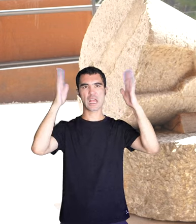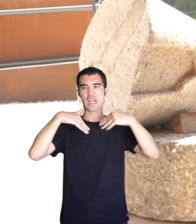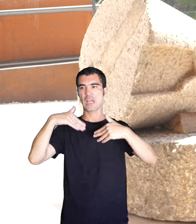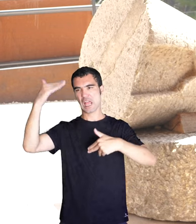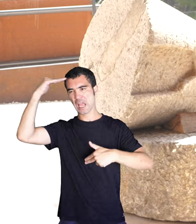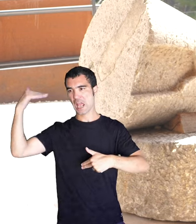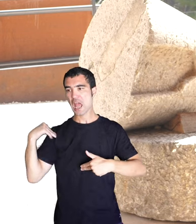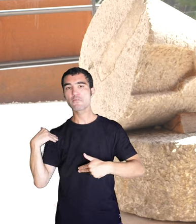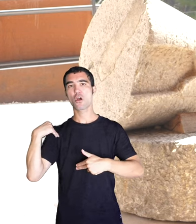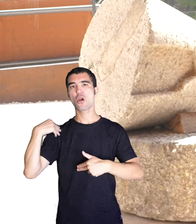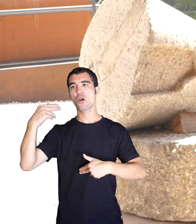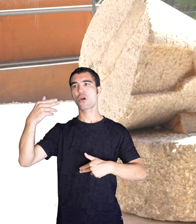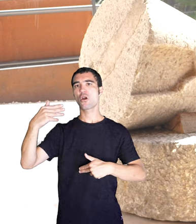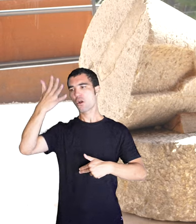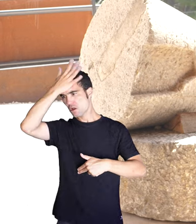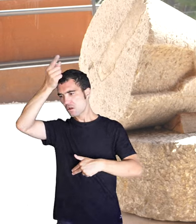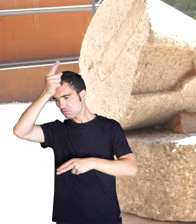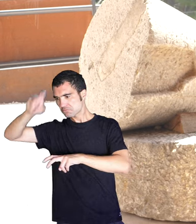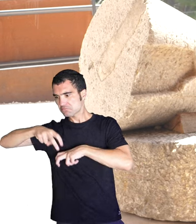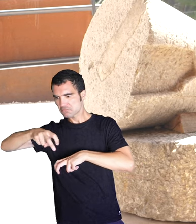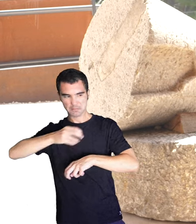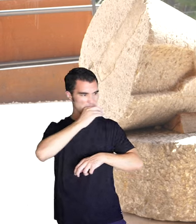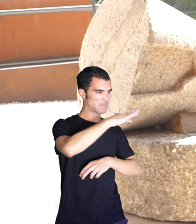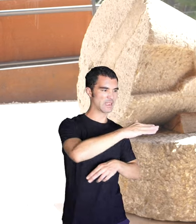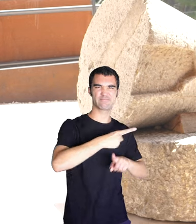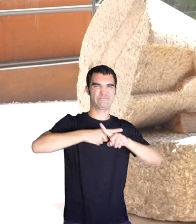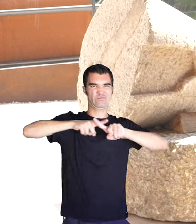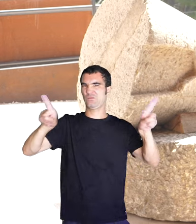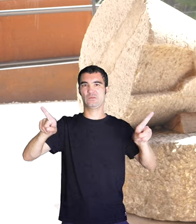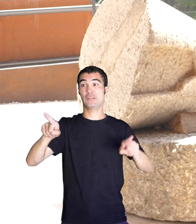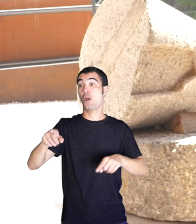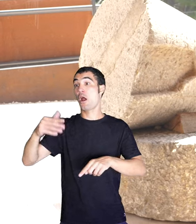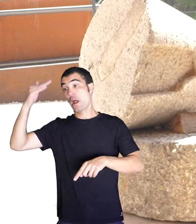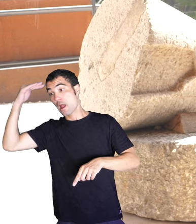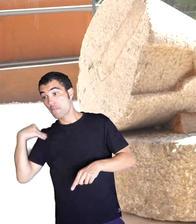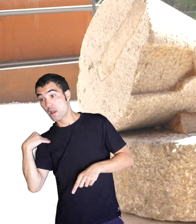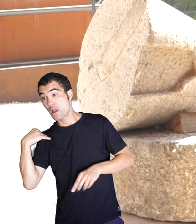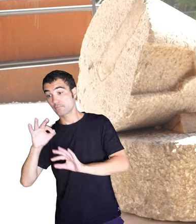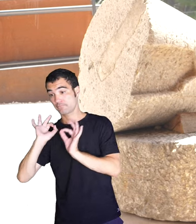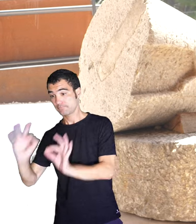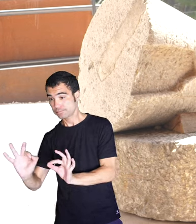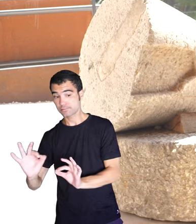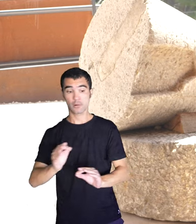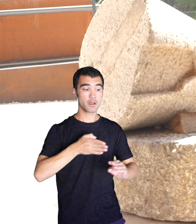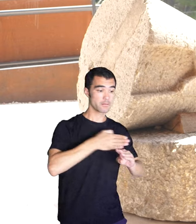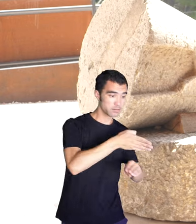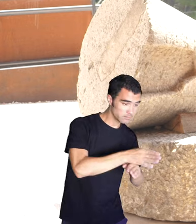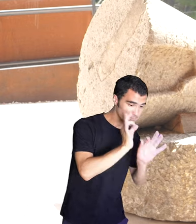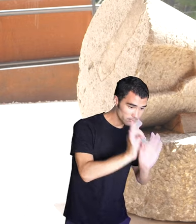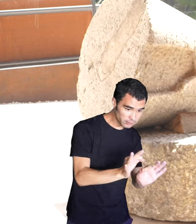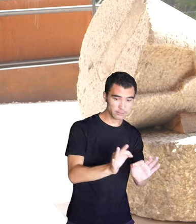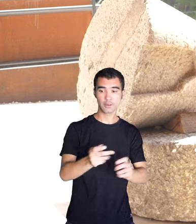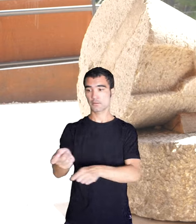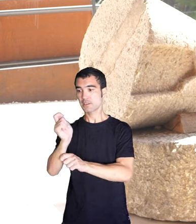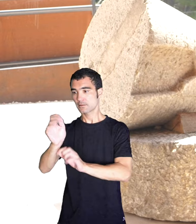de pagès a la mà, no, la gent. O feia de pagès, o feia de pescador, o feia de fuster.